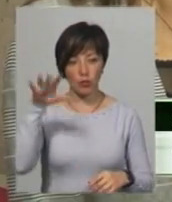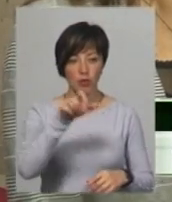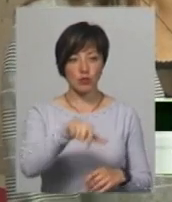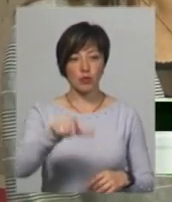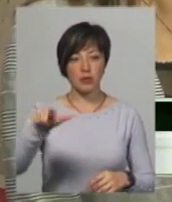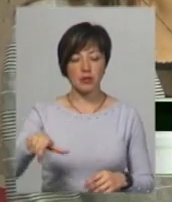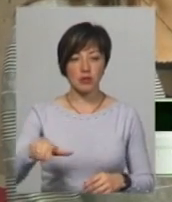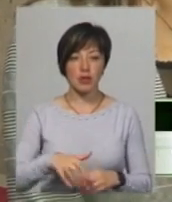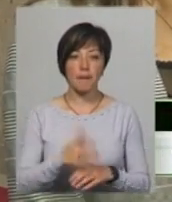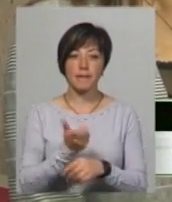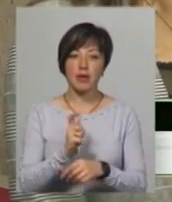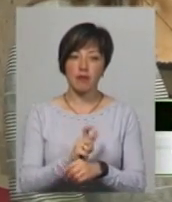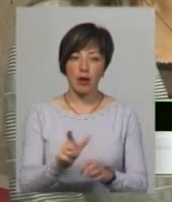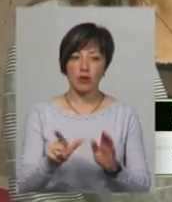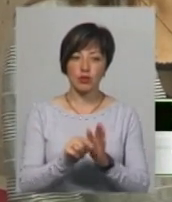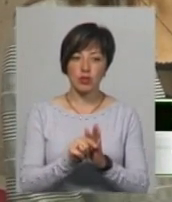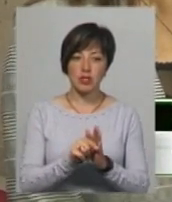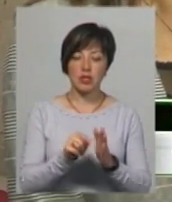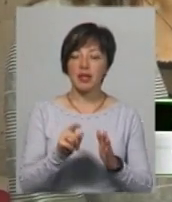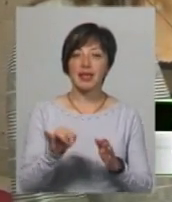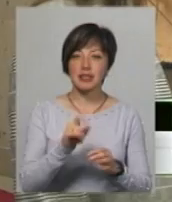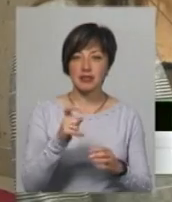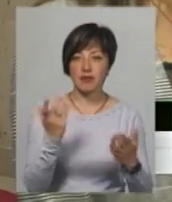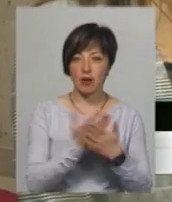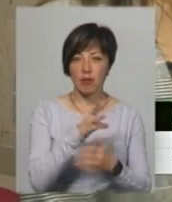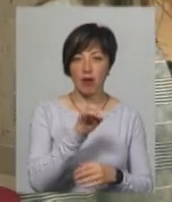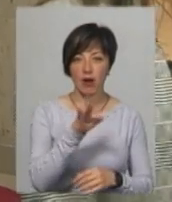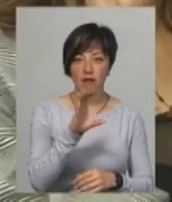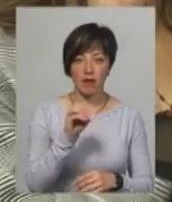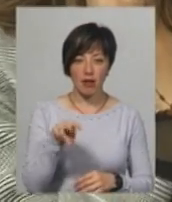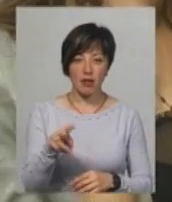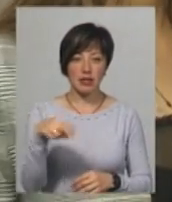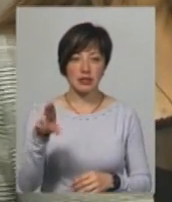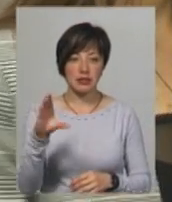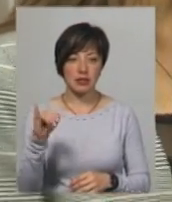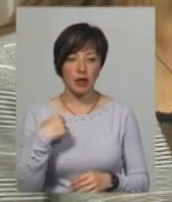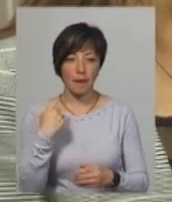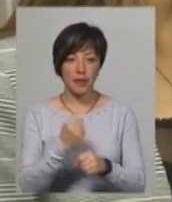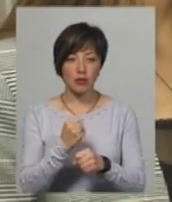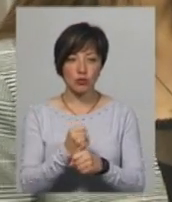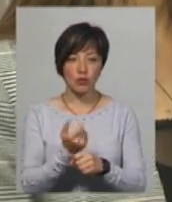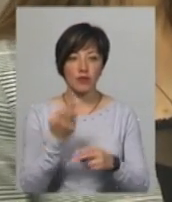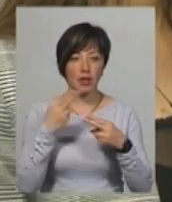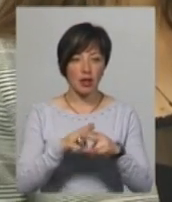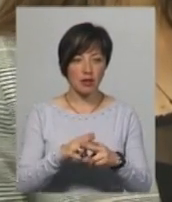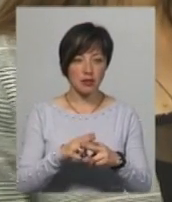особистості, переважно з фільмів Marvel та DC. Я працюю переважно у